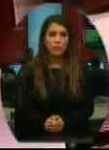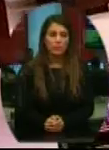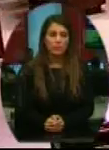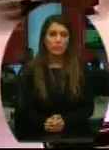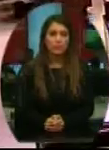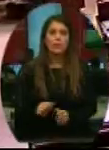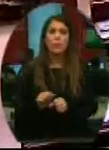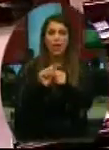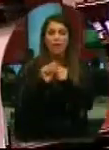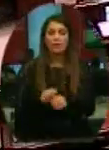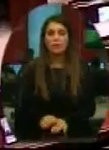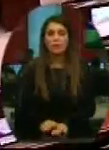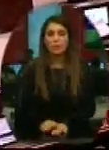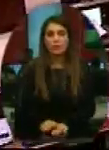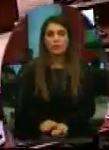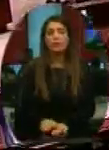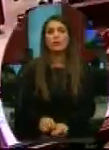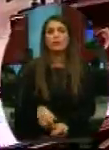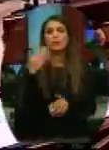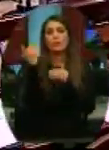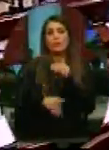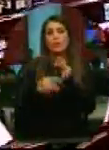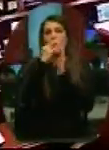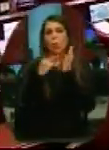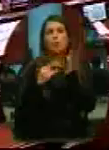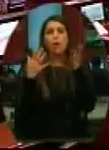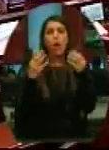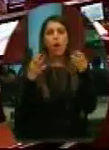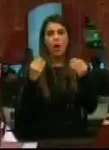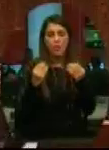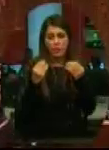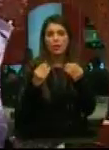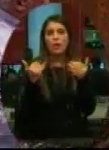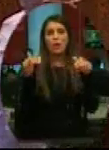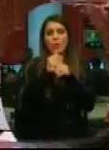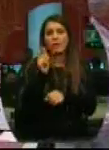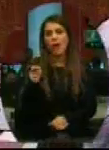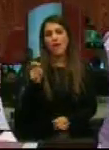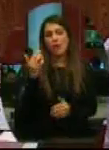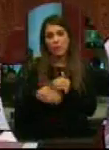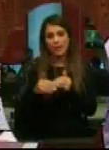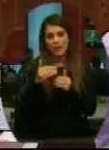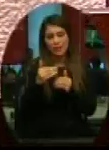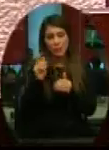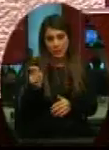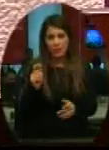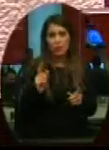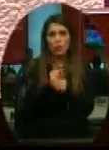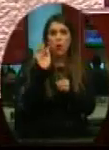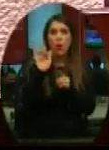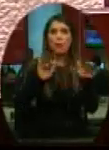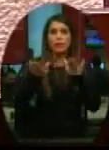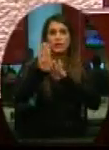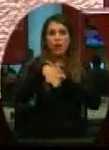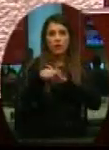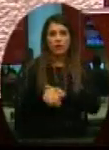עמיר פרץ. אקורד הסיום של חבילת החוקים הדרמטיים עבר הערב בכנסת מול ספסלי האופוזיציה המיותמים. חוק